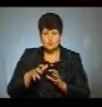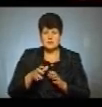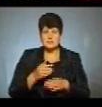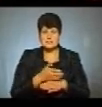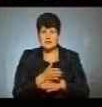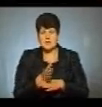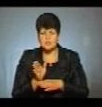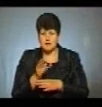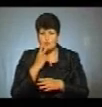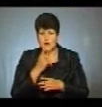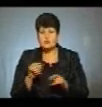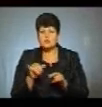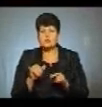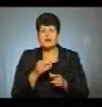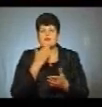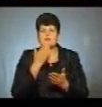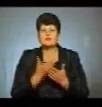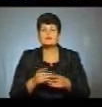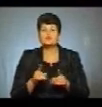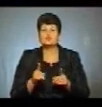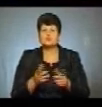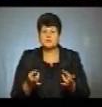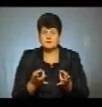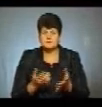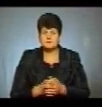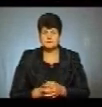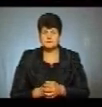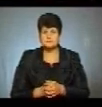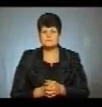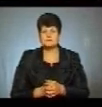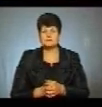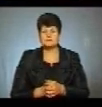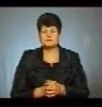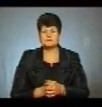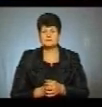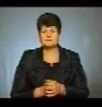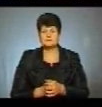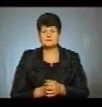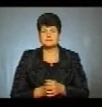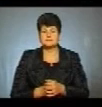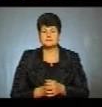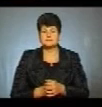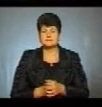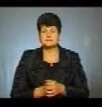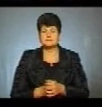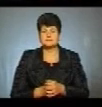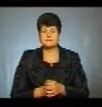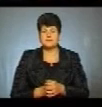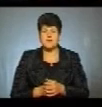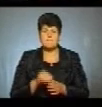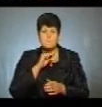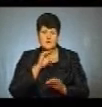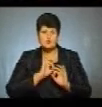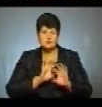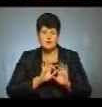на яке запитання треба відповісти. Покаже, яке питання дитині треба відповісти. Так. Професор